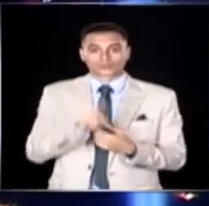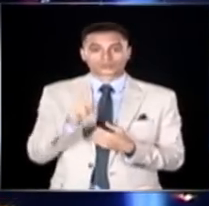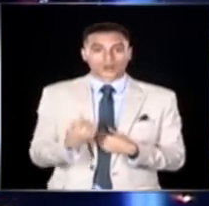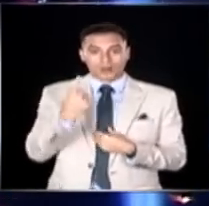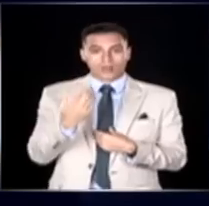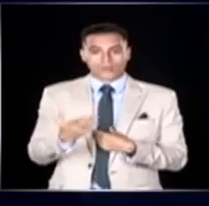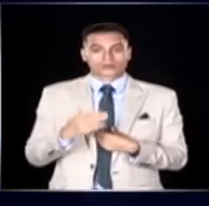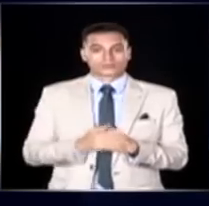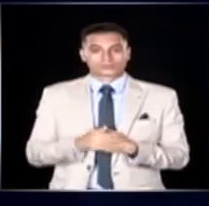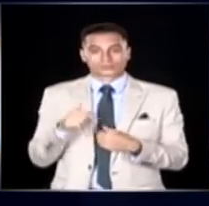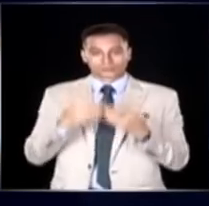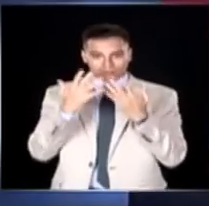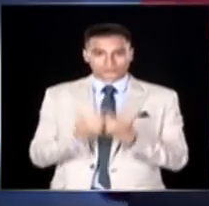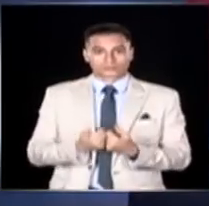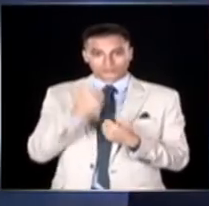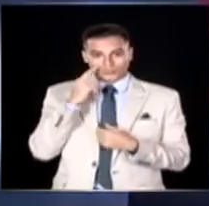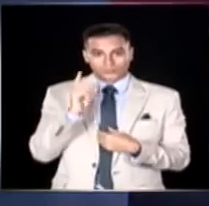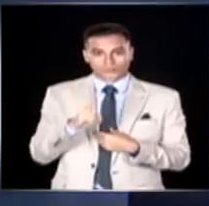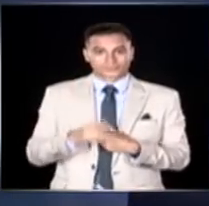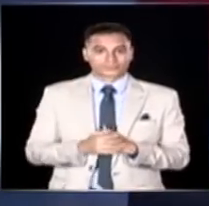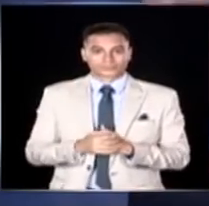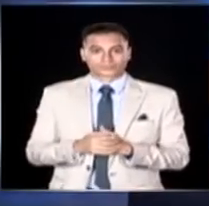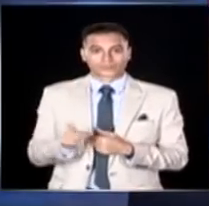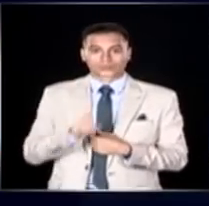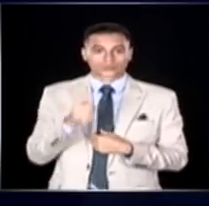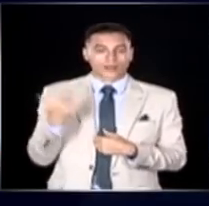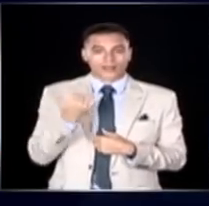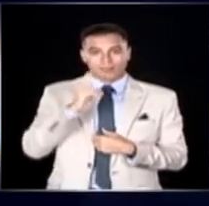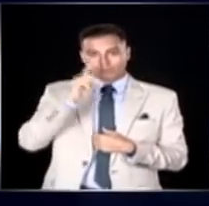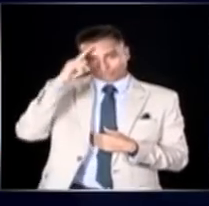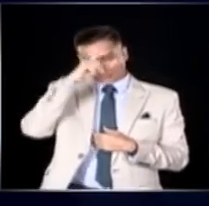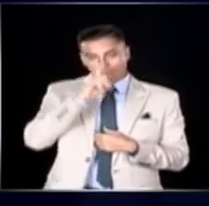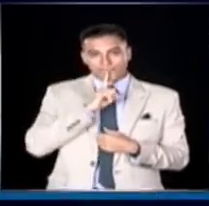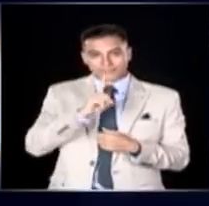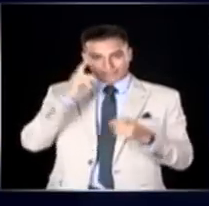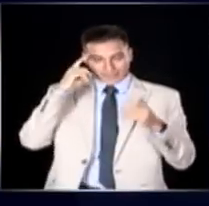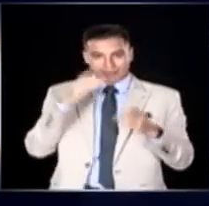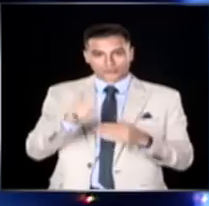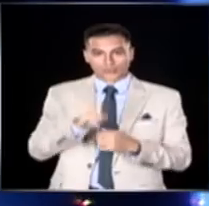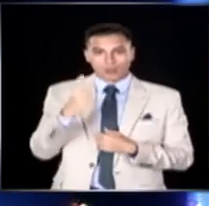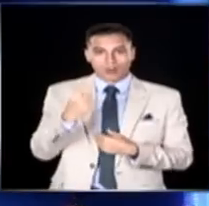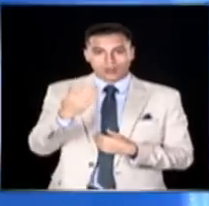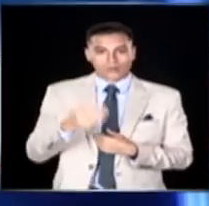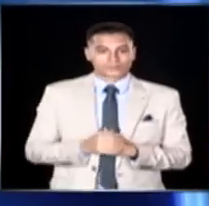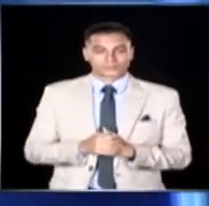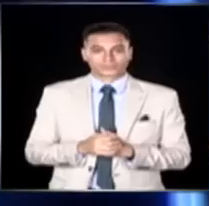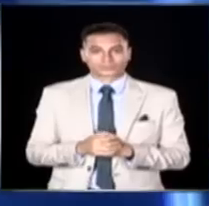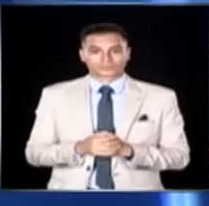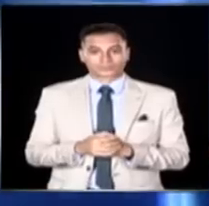الاول قدرات ذهنيه. سؤال سهل مش صعب، عايز تركيز. السؤال الاول،